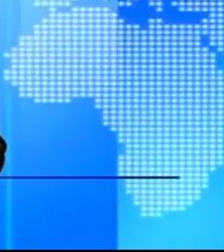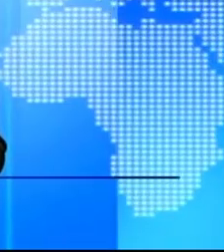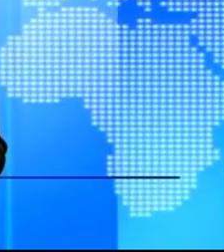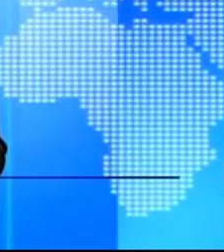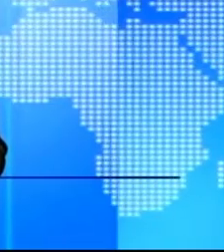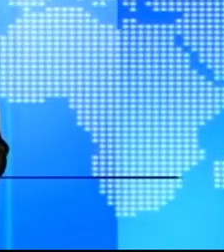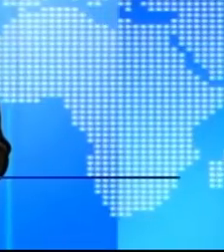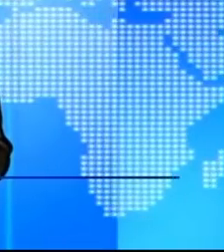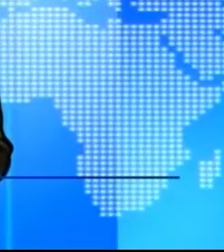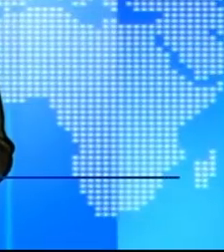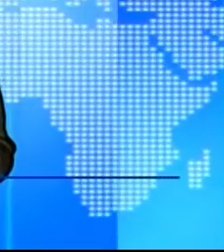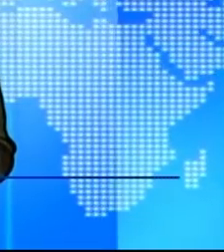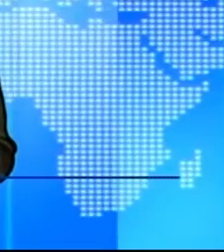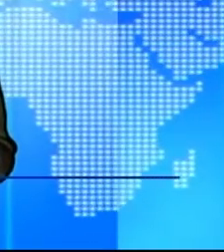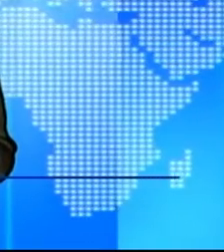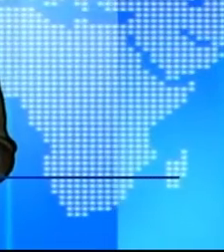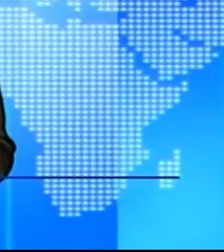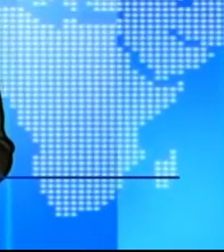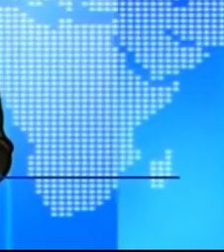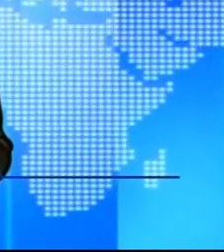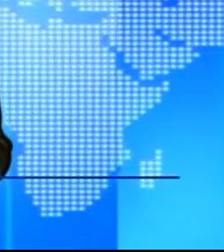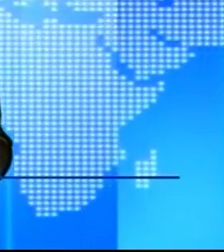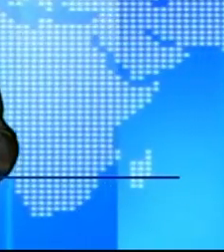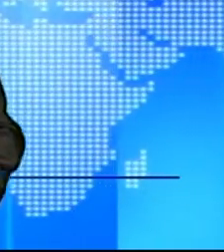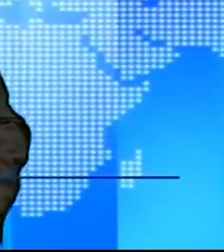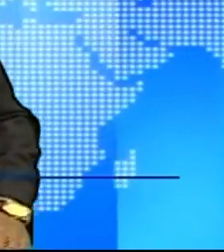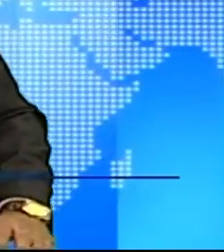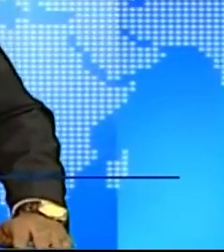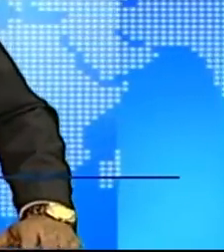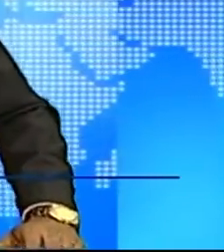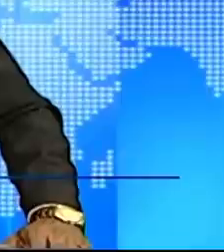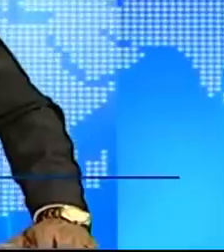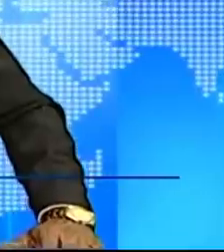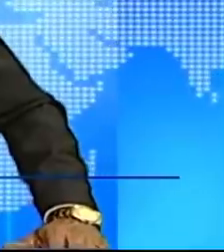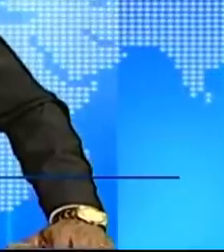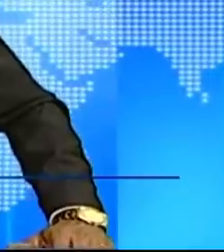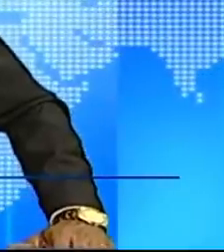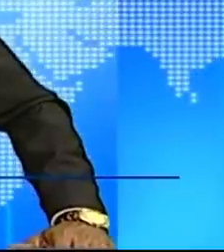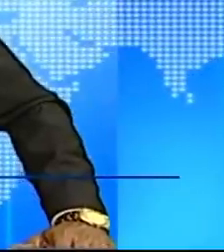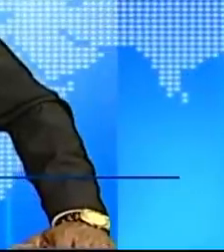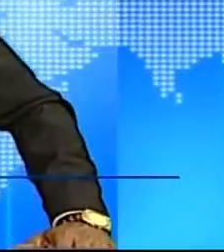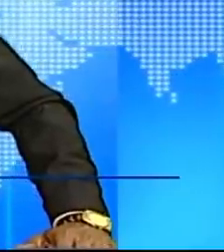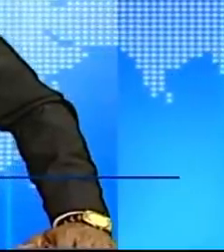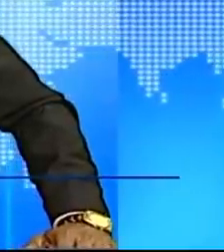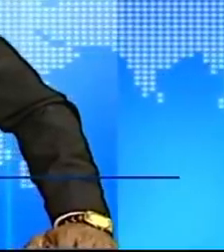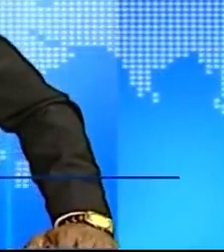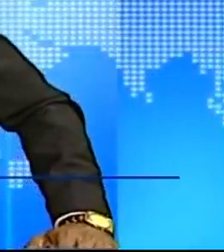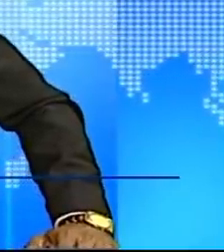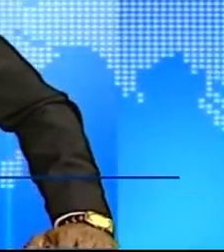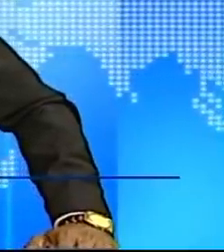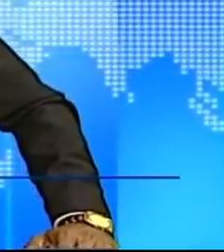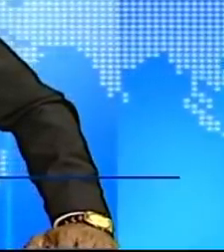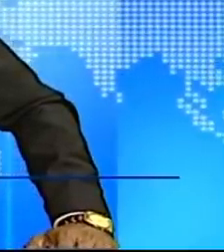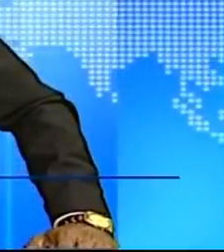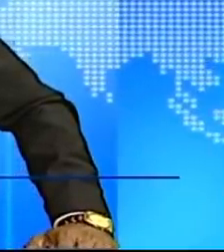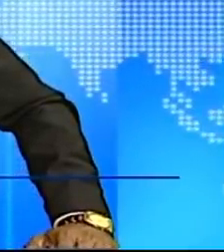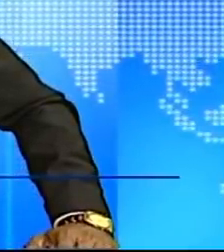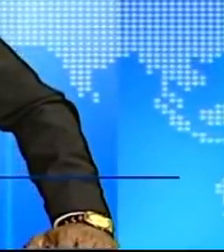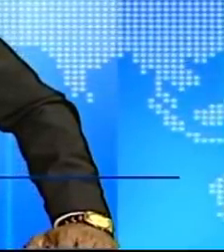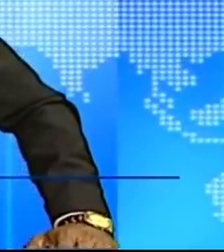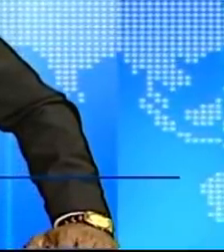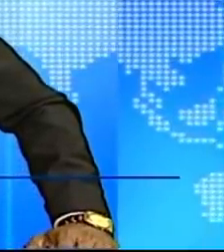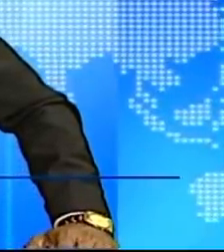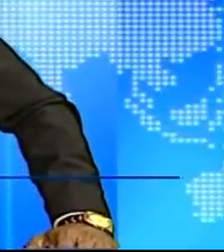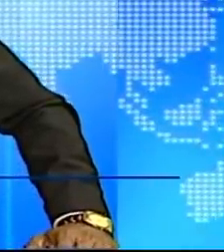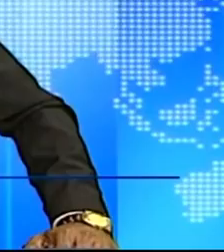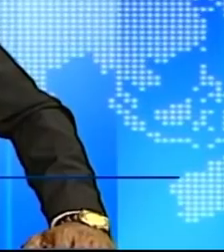ministres du gouvernement de la République tenue comme à l'accoutumée par visioconférence. Plusieurs points étaient inscrits à